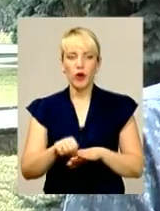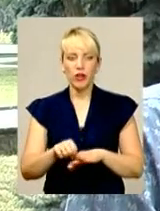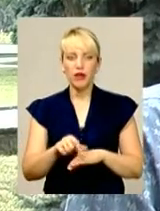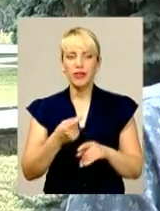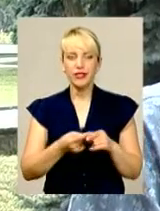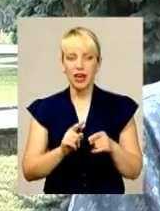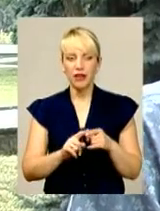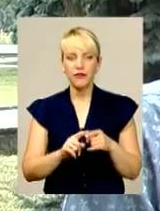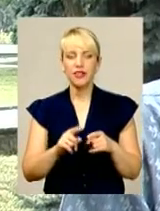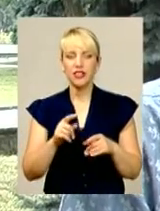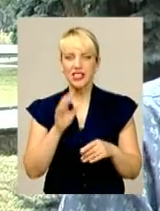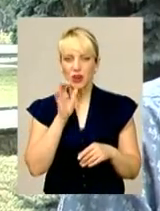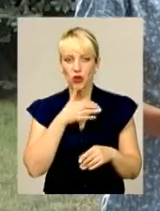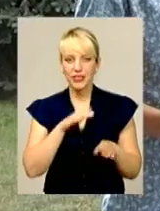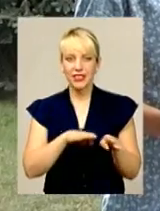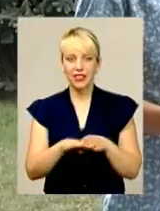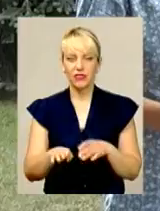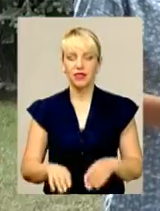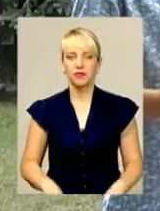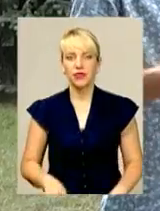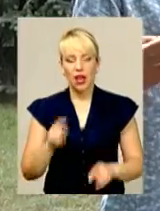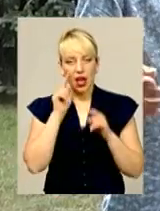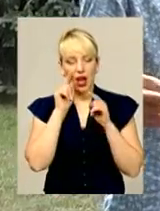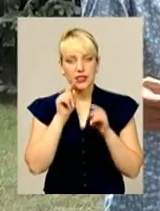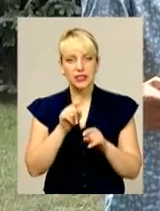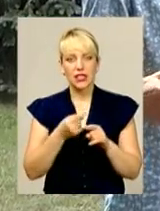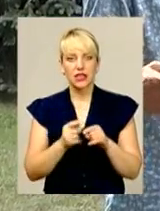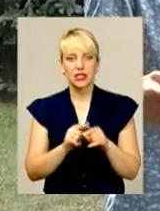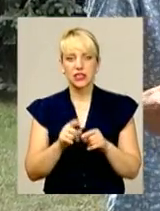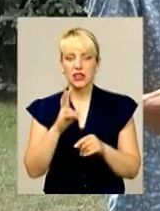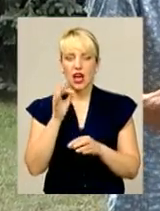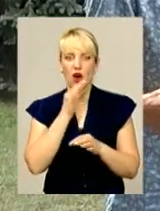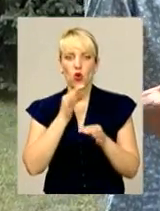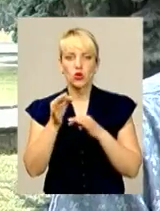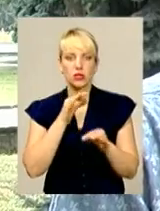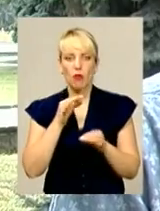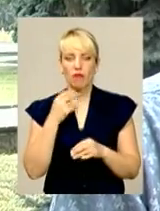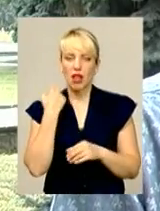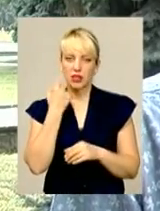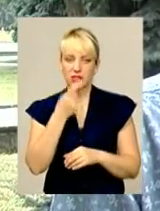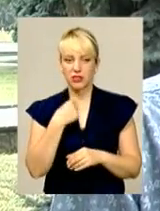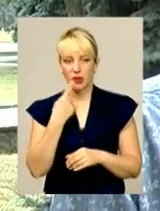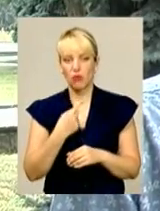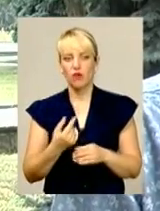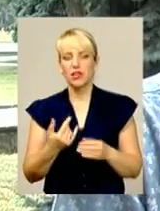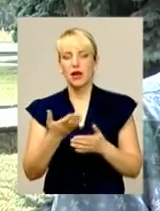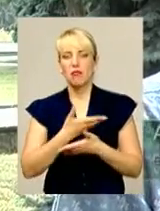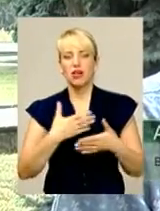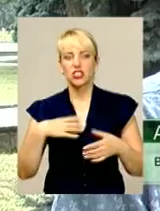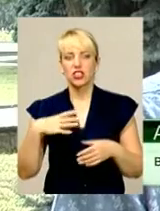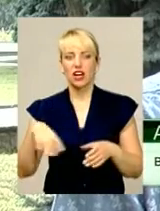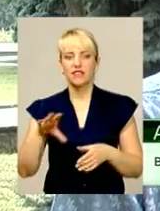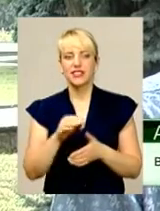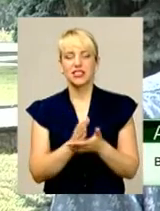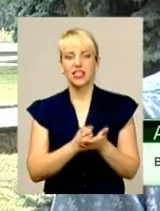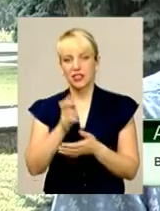Тобто це досить серйозний рівень. Акцент у навчанні стоїть саме на розмовній англійський. Ми чекаємо всіх чиновників,